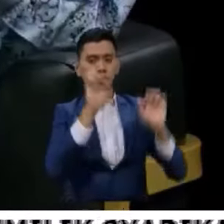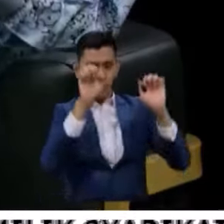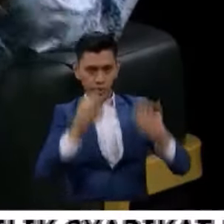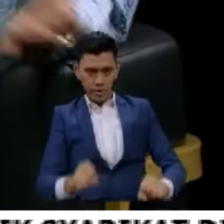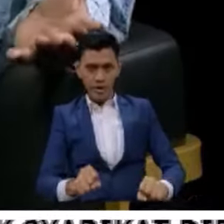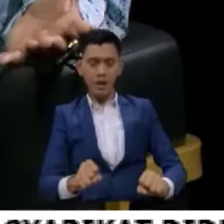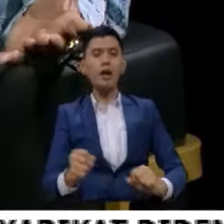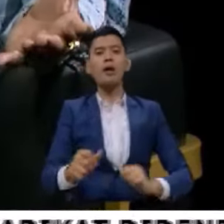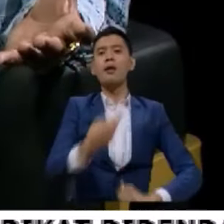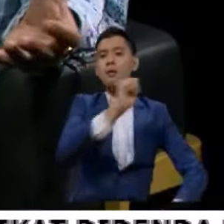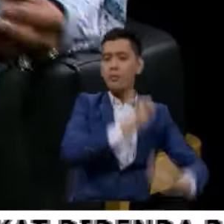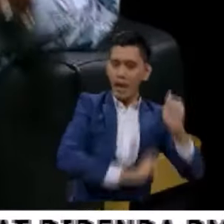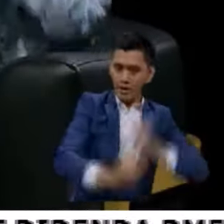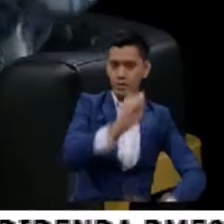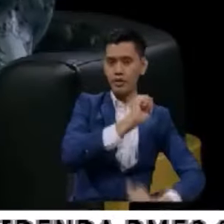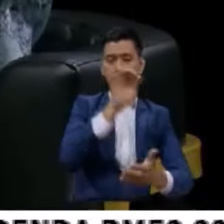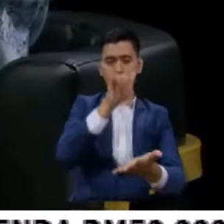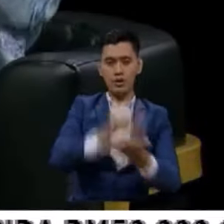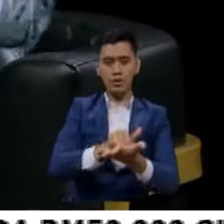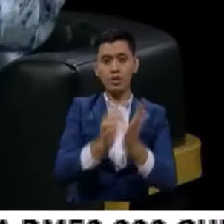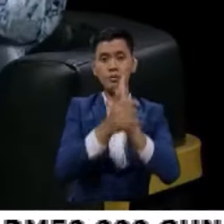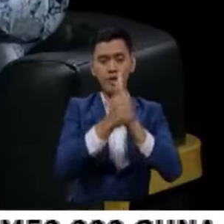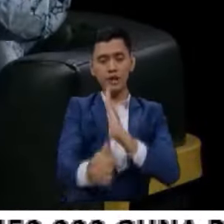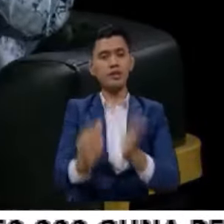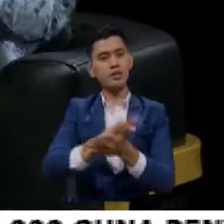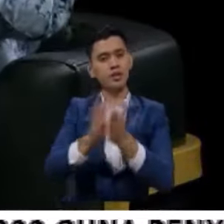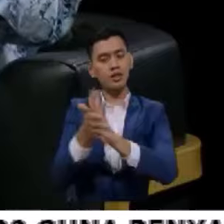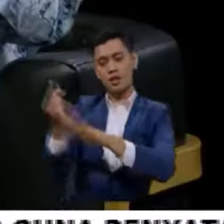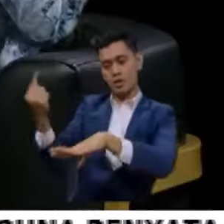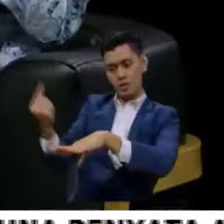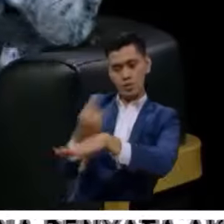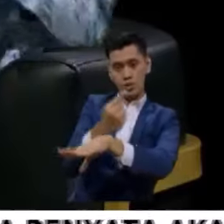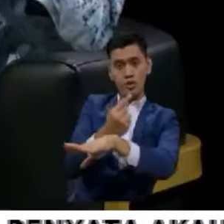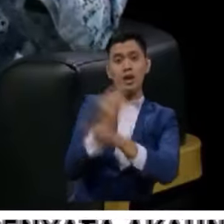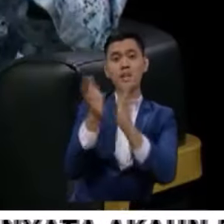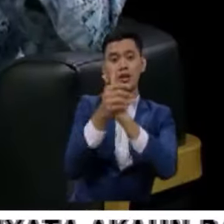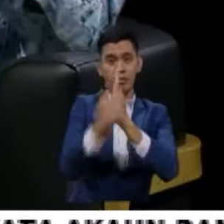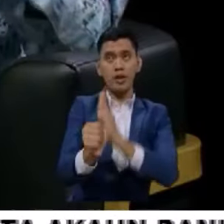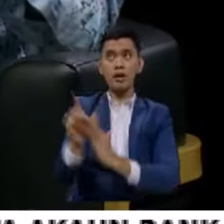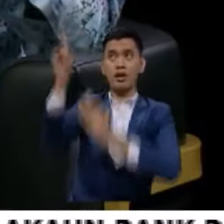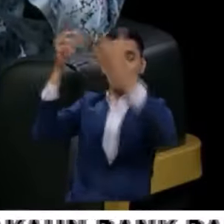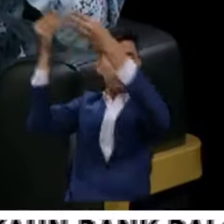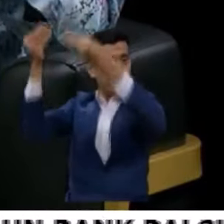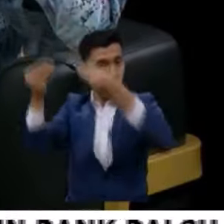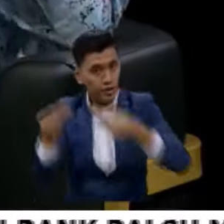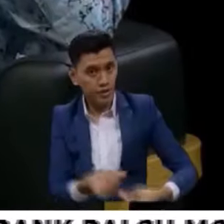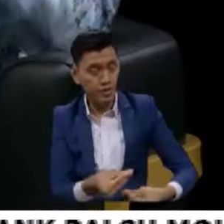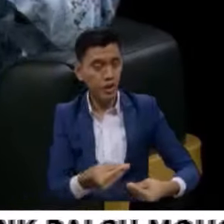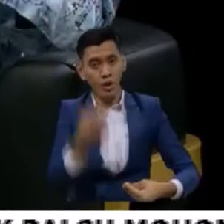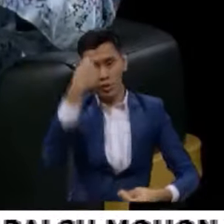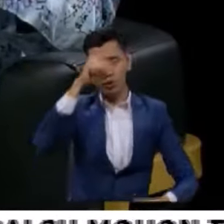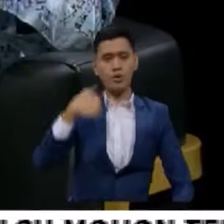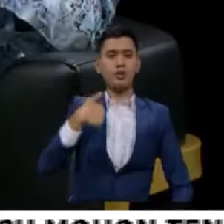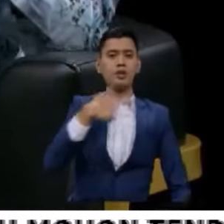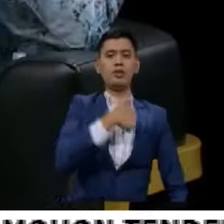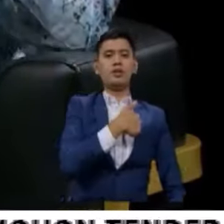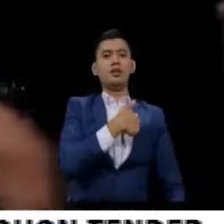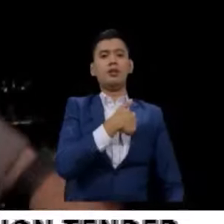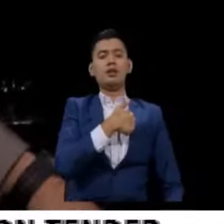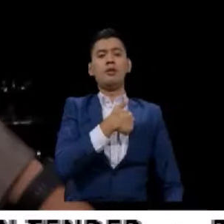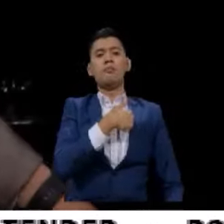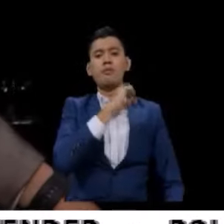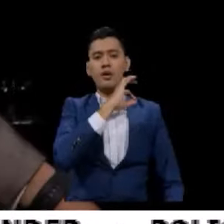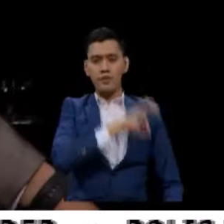secara manajer ini sewaktu guna benda-benda yang Tuhan berikan kepada kita yang untuk kepada